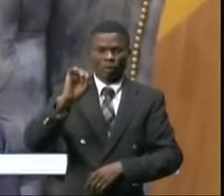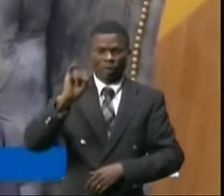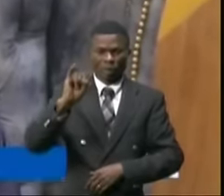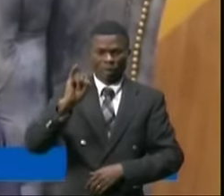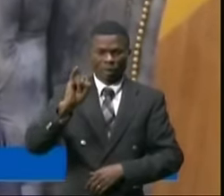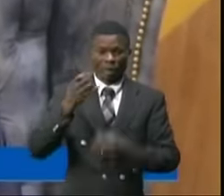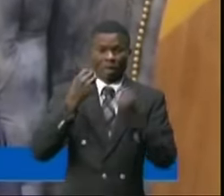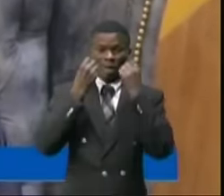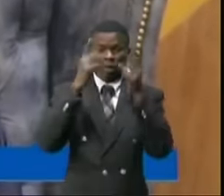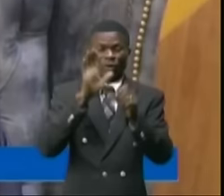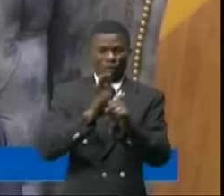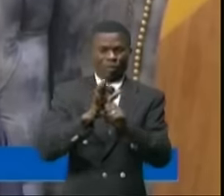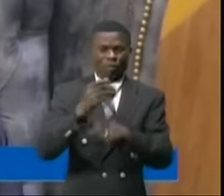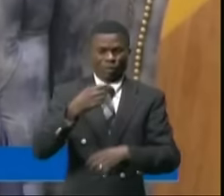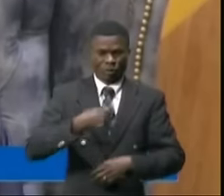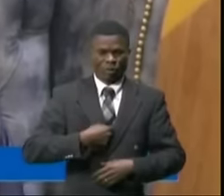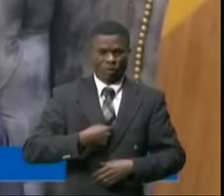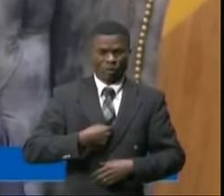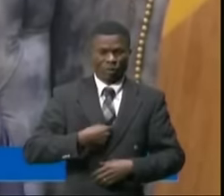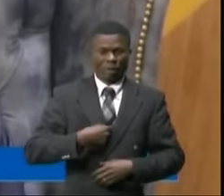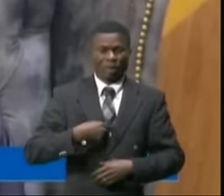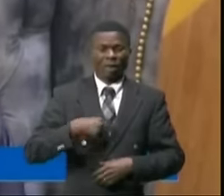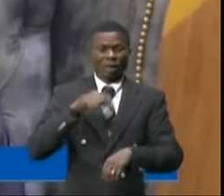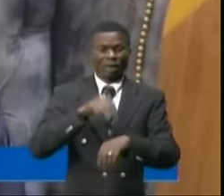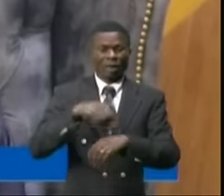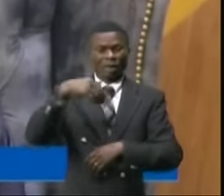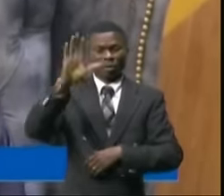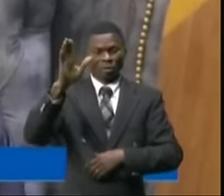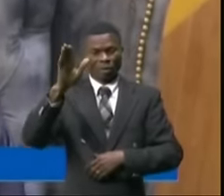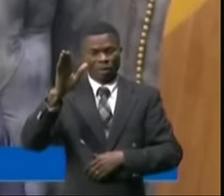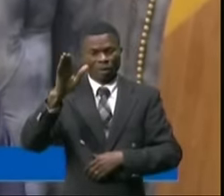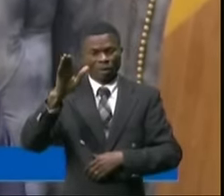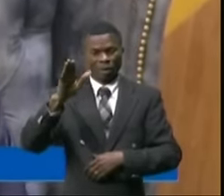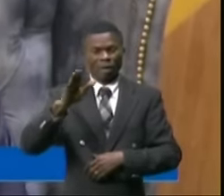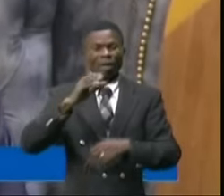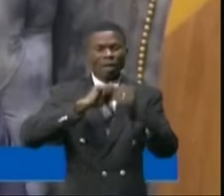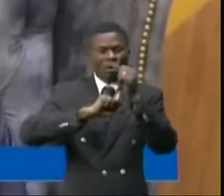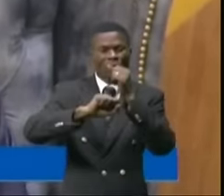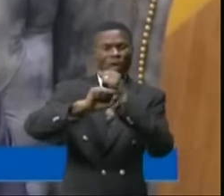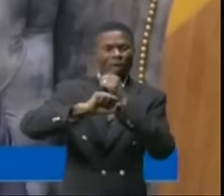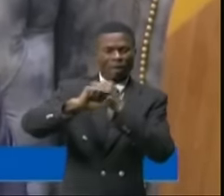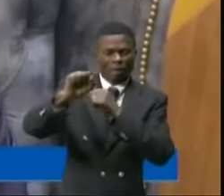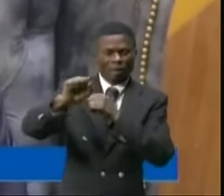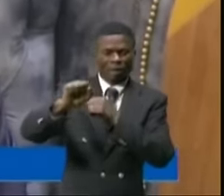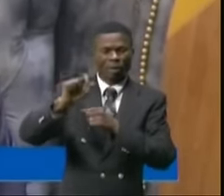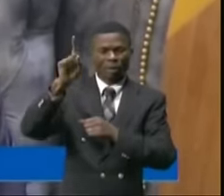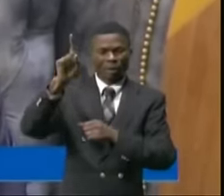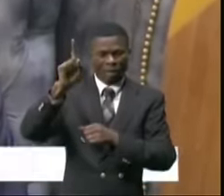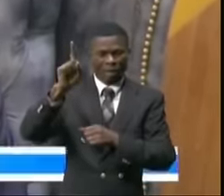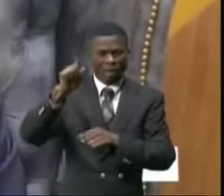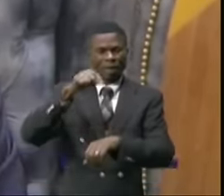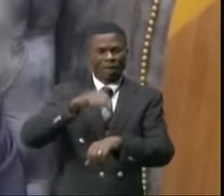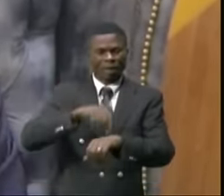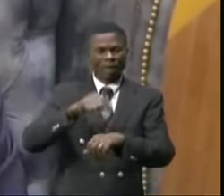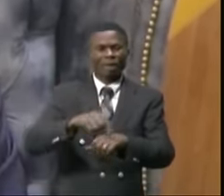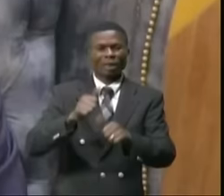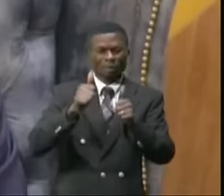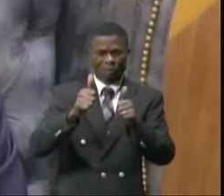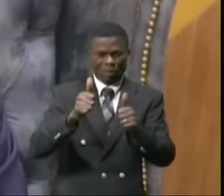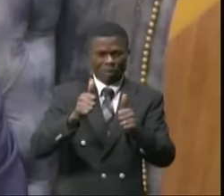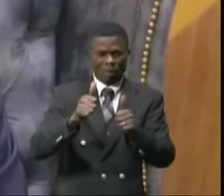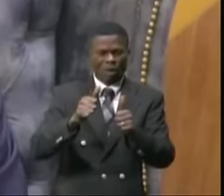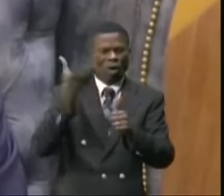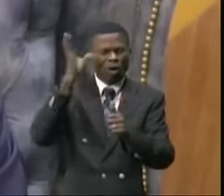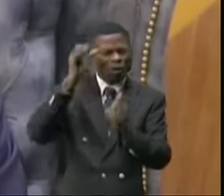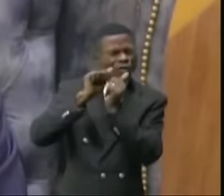beaucoup impressionné. C'est le coin où je suis allé à faire maintenant l'élection. C'était vraiment au recoin du